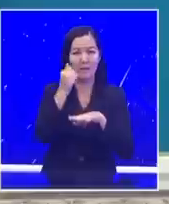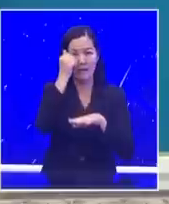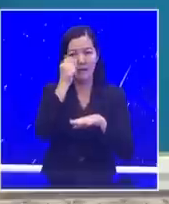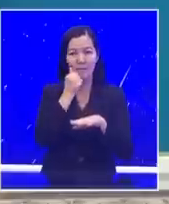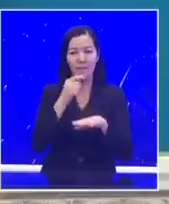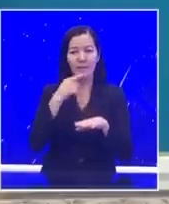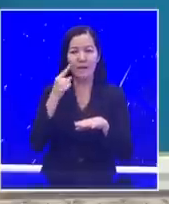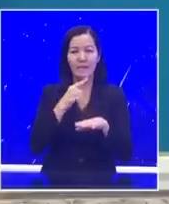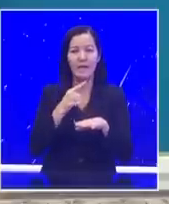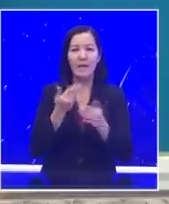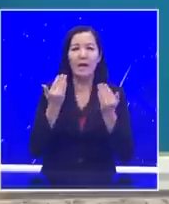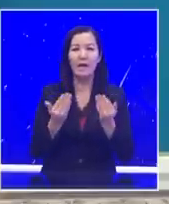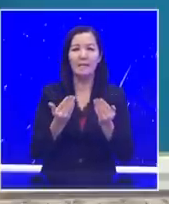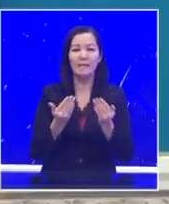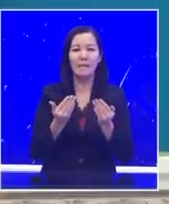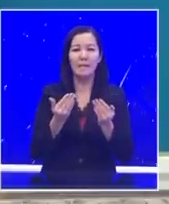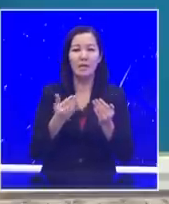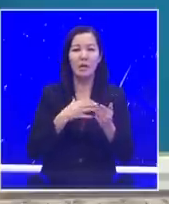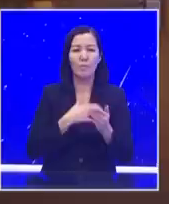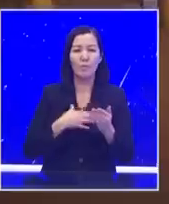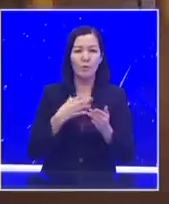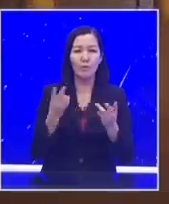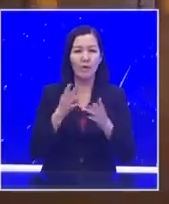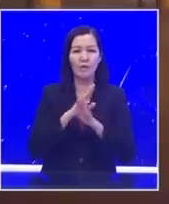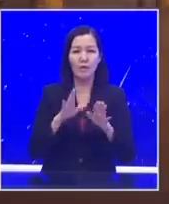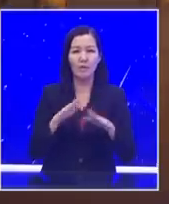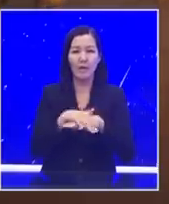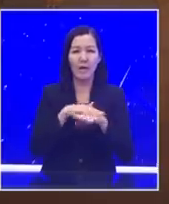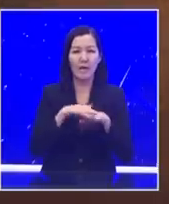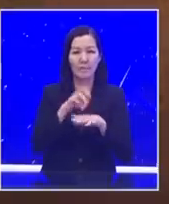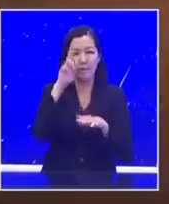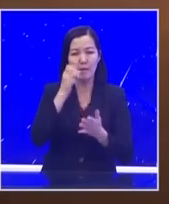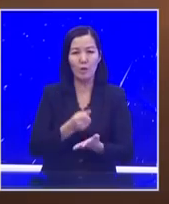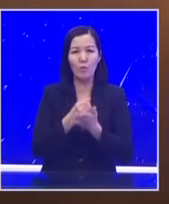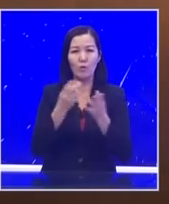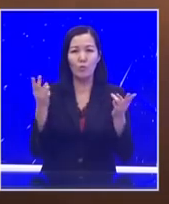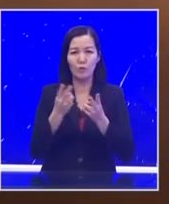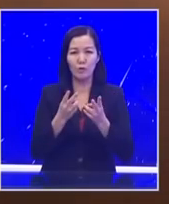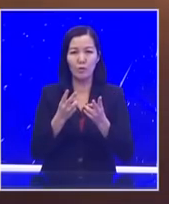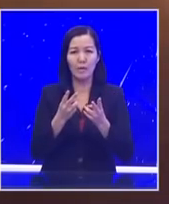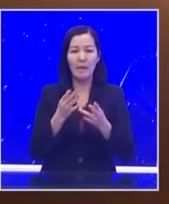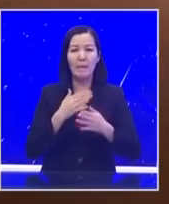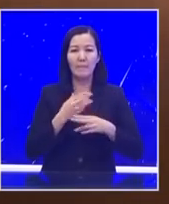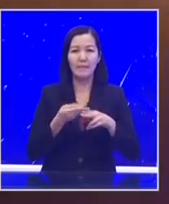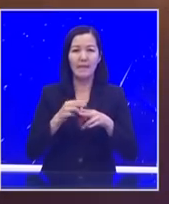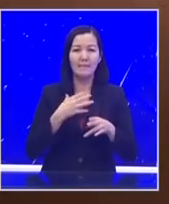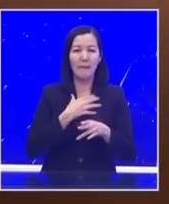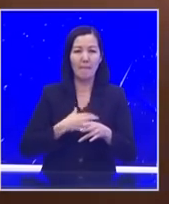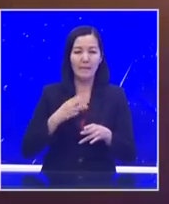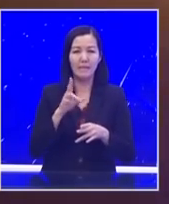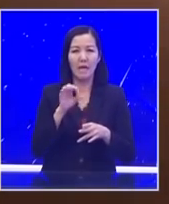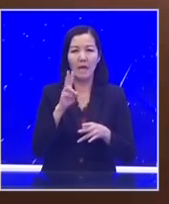айтты. Біз дүрбелең тудыруға жол бермейміз. Дәл осы кезде халық мемлекетке қолдау көрсету керек. Бұл аса маңызды.